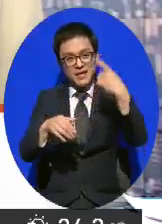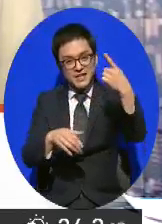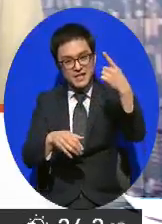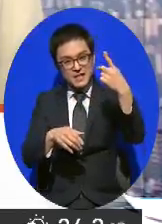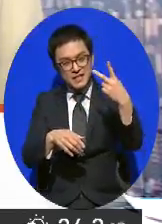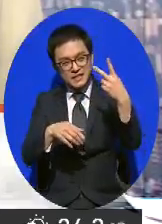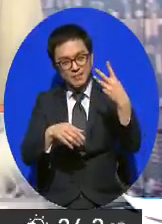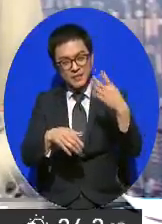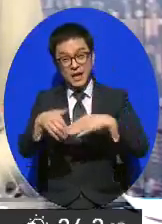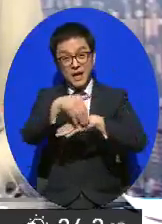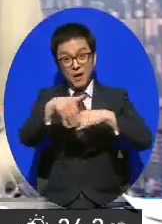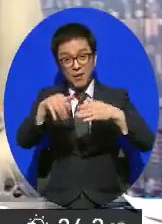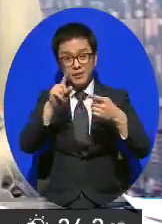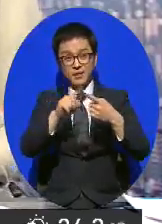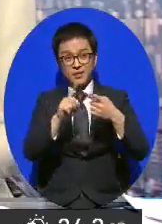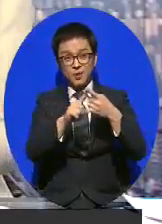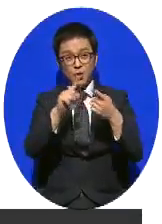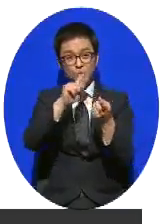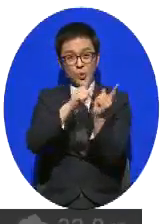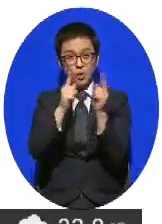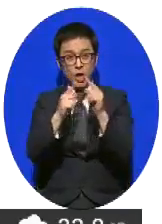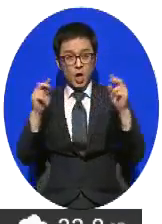보입니다. 윤혜웅 기자입니다.